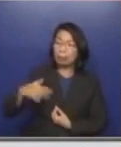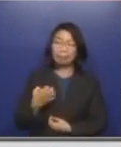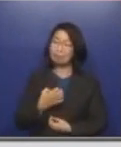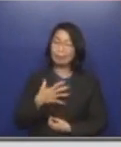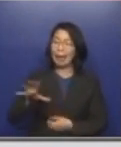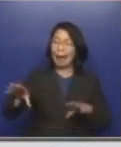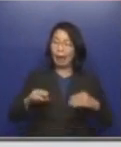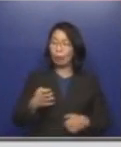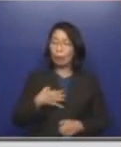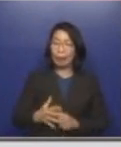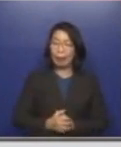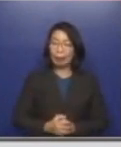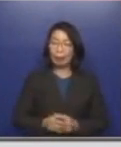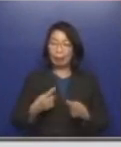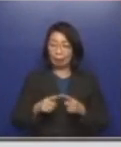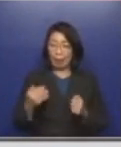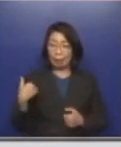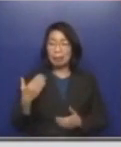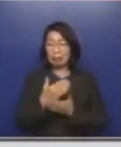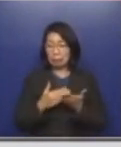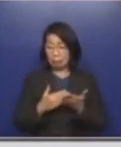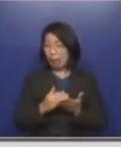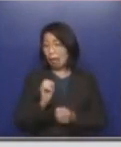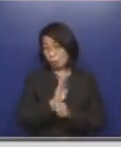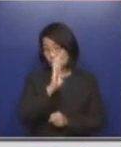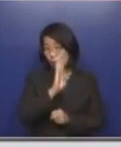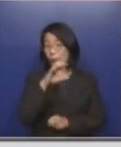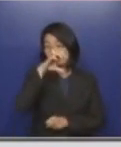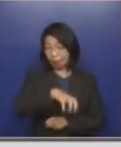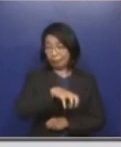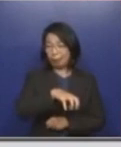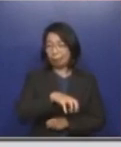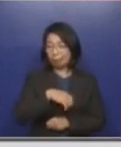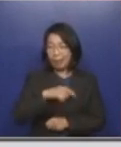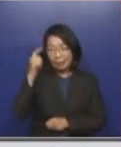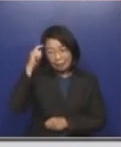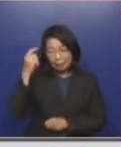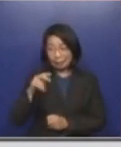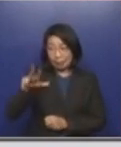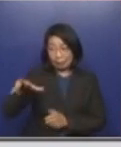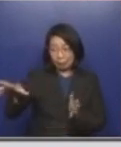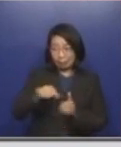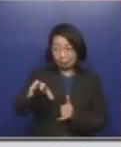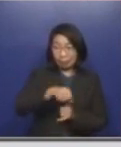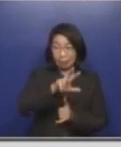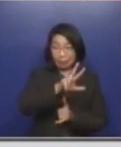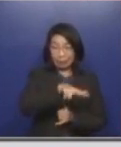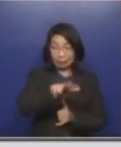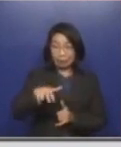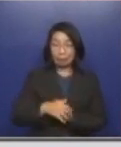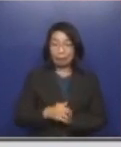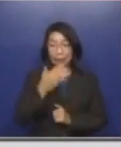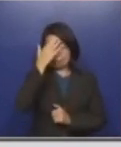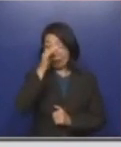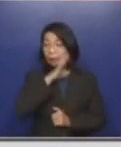คัญแย่กว่านั้นก็คือเริ่มมีบริษัทไปหากินครับอสมมา1ตำบลประธานเอาไป 1,000 บ